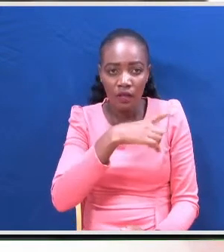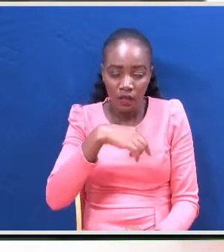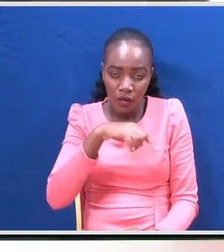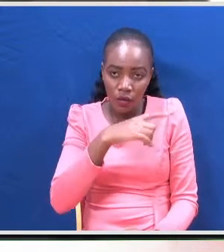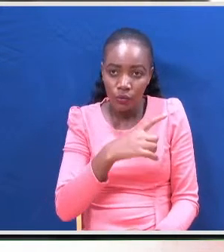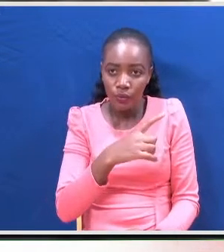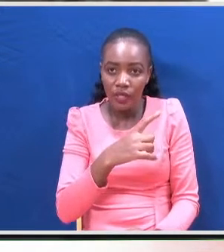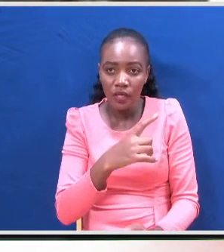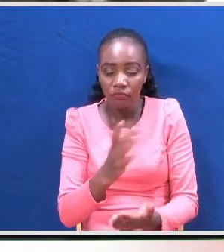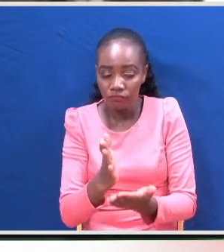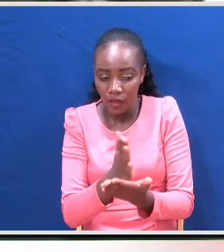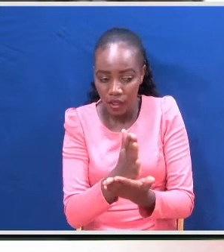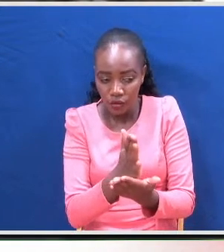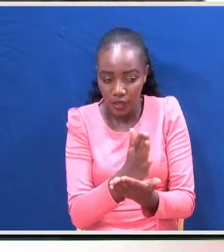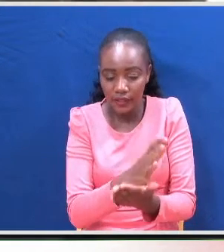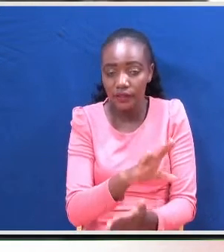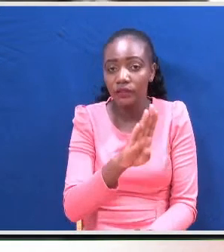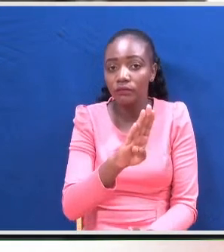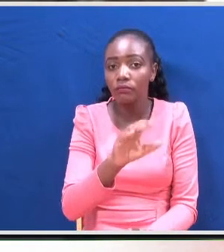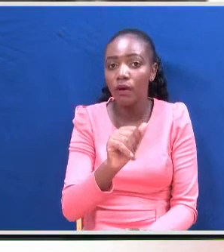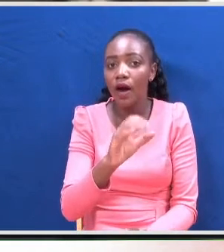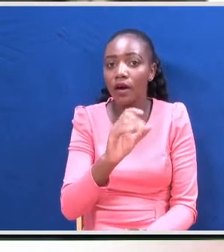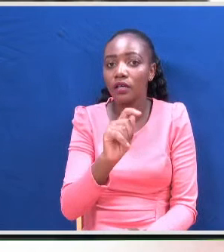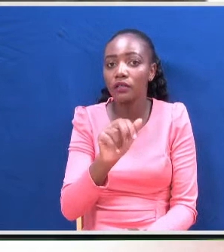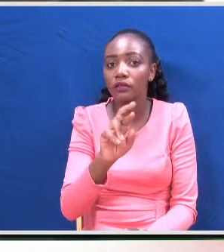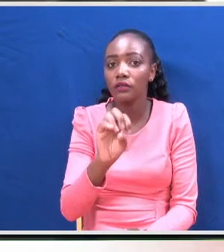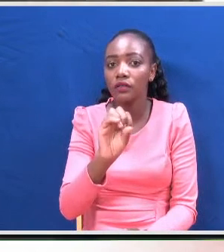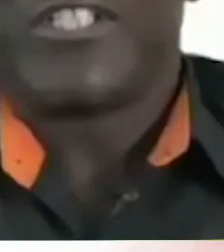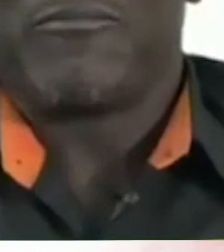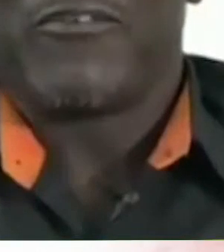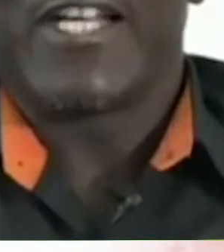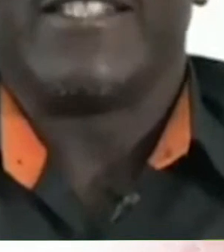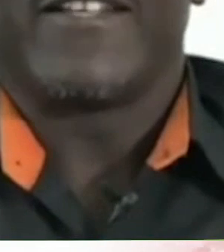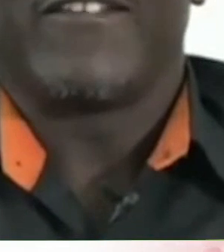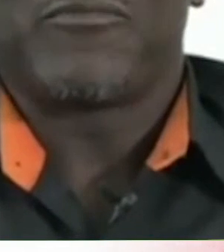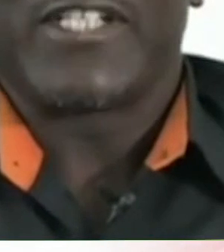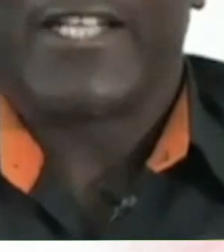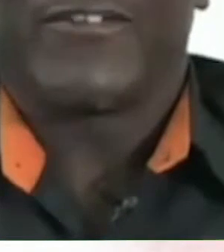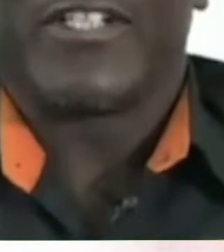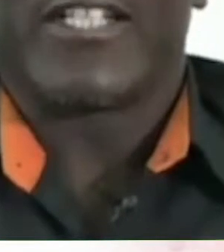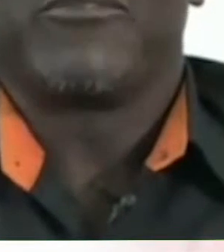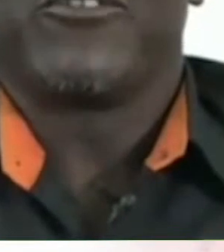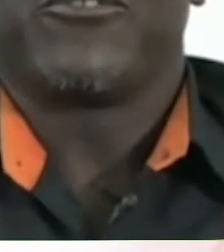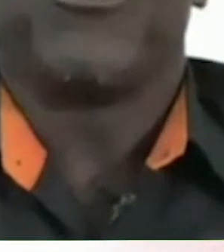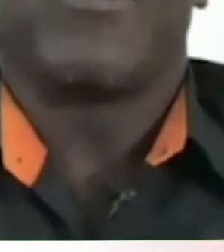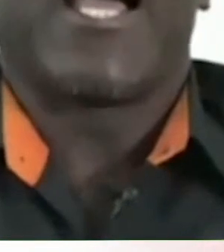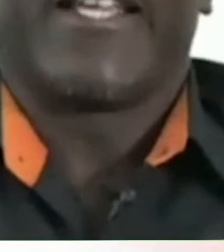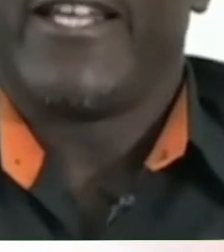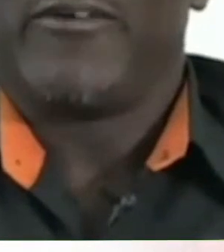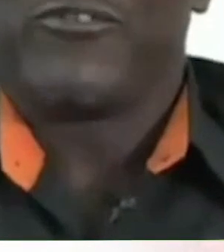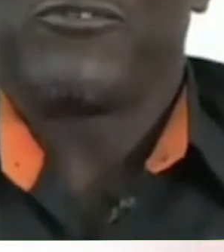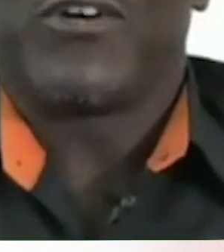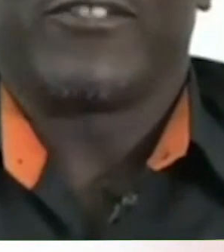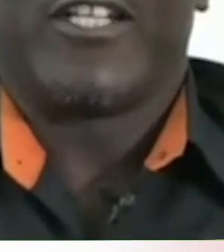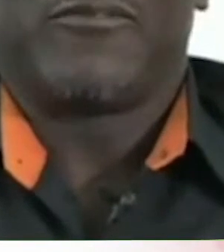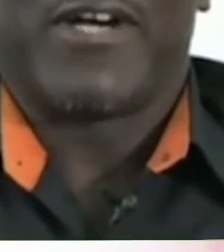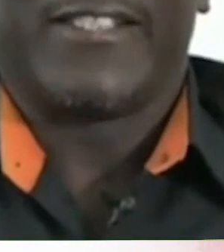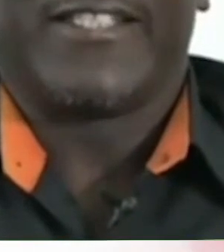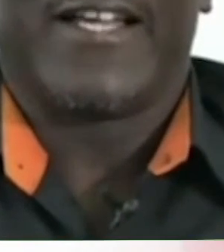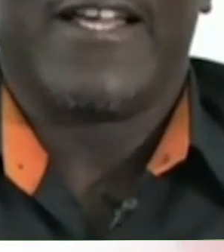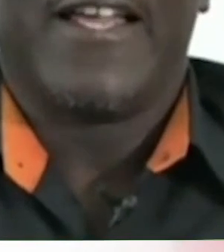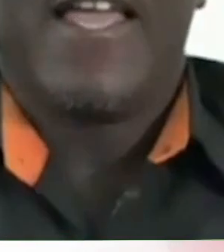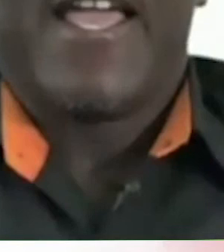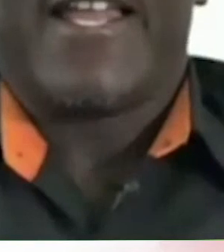isolate bacteria. And in 199 chicken samples, which is about 97% of the samples, we were again able to